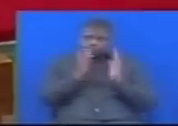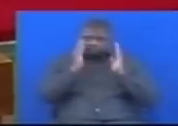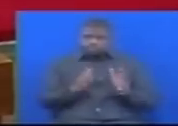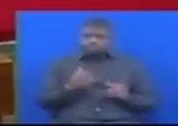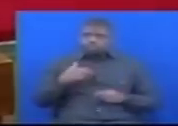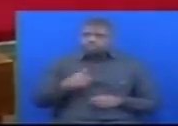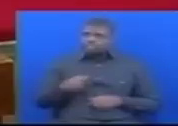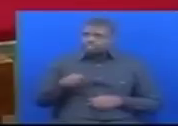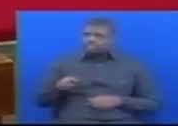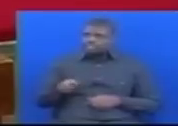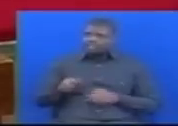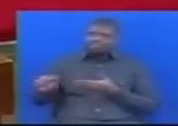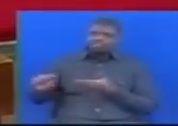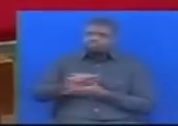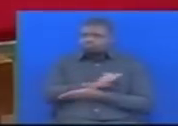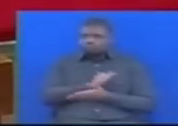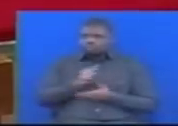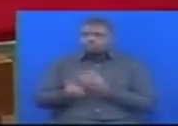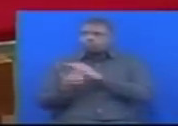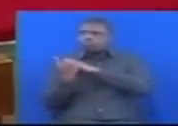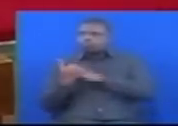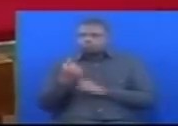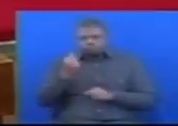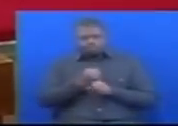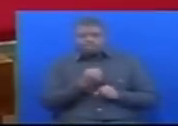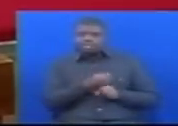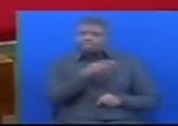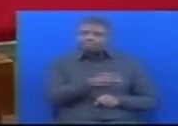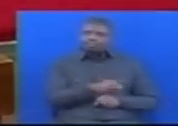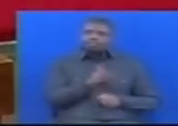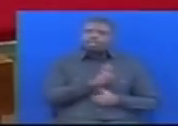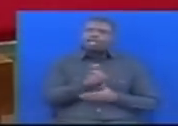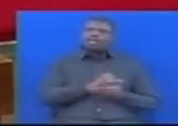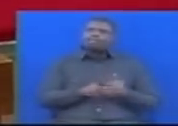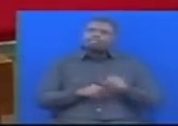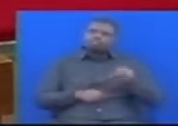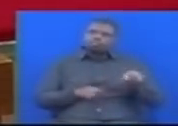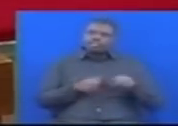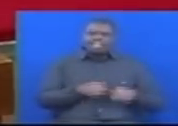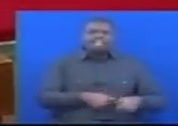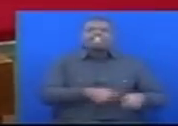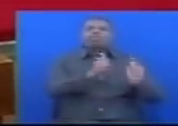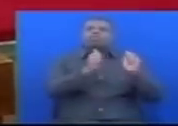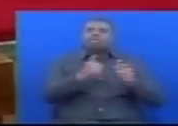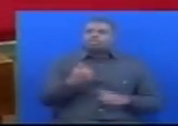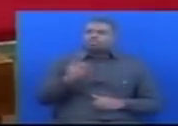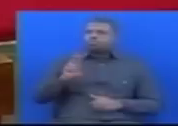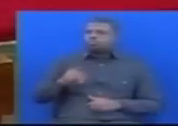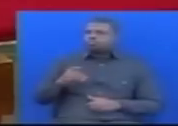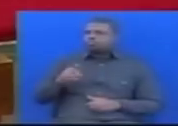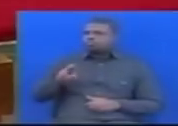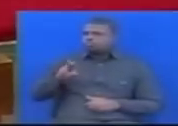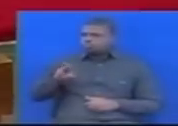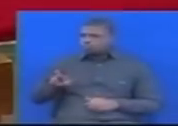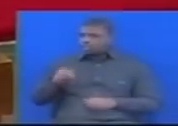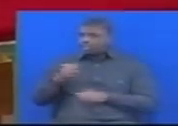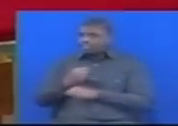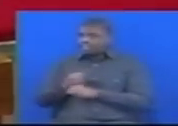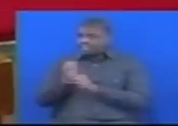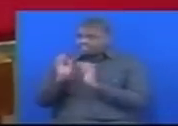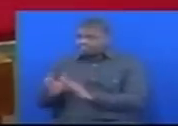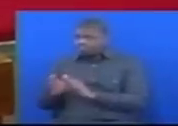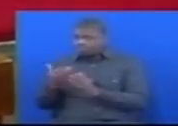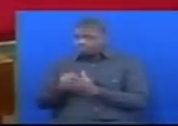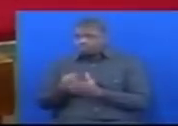mheshimiwa waziri ili aweze kufutwa, jukumu la kufanya hivyo ni la halmashauri yenyewe ya Tunduru. Ikishafanya hivyo pamoja